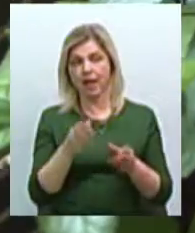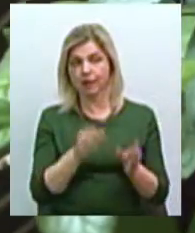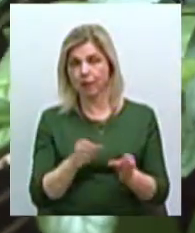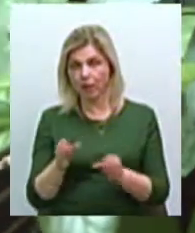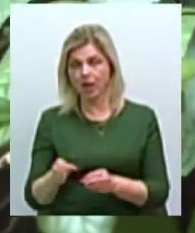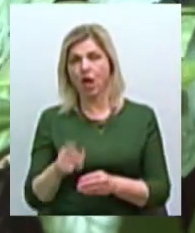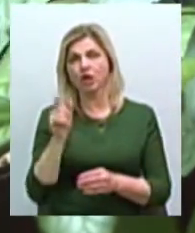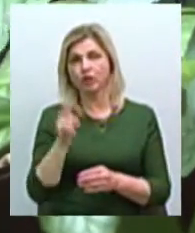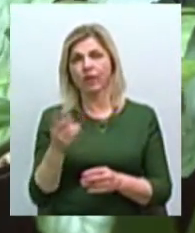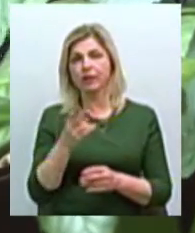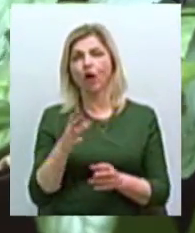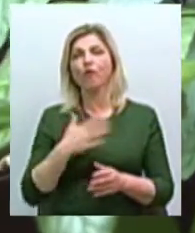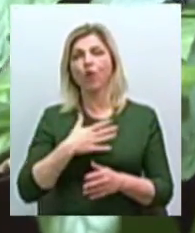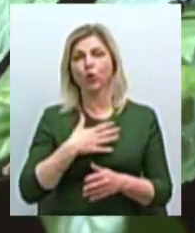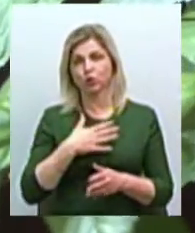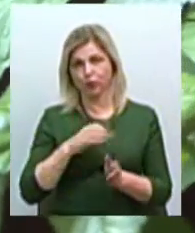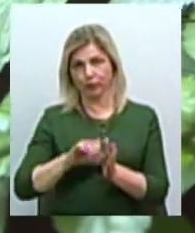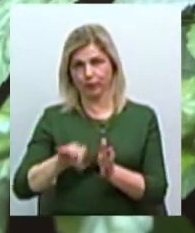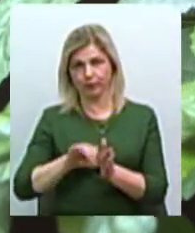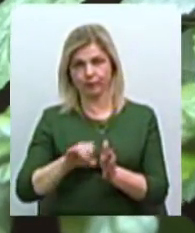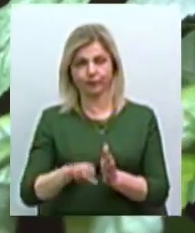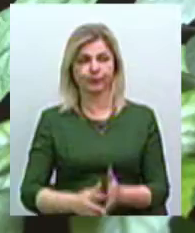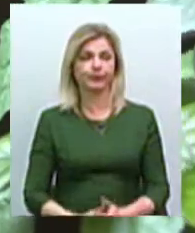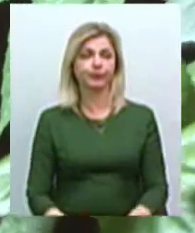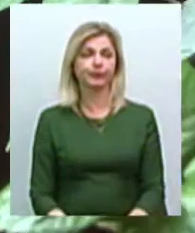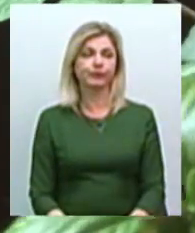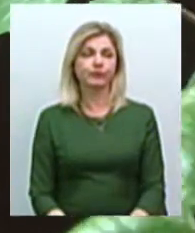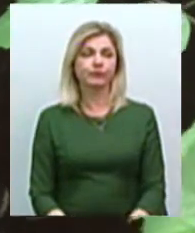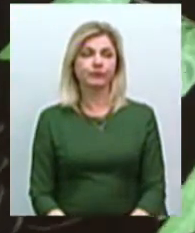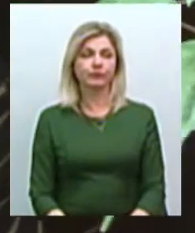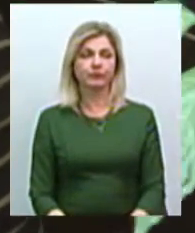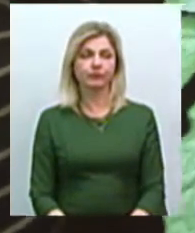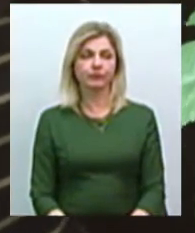спускає системи воду, щоб вийшло повітря. Пробуємо.